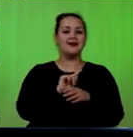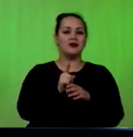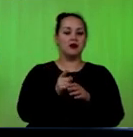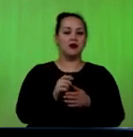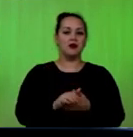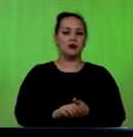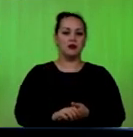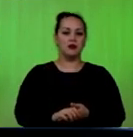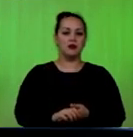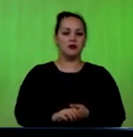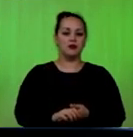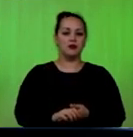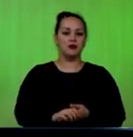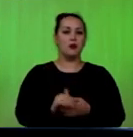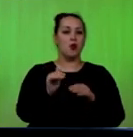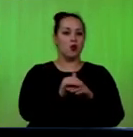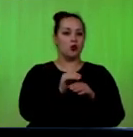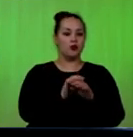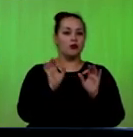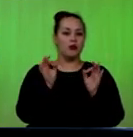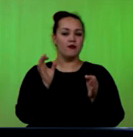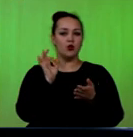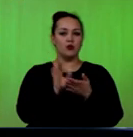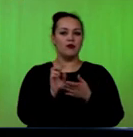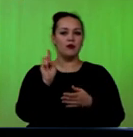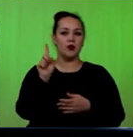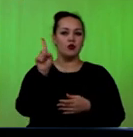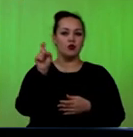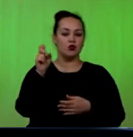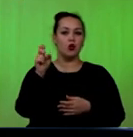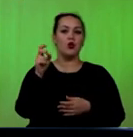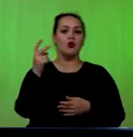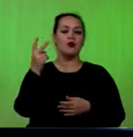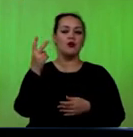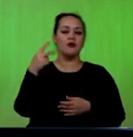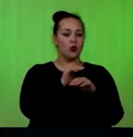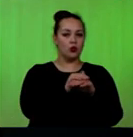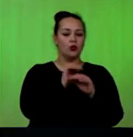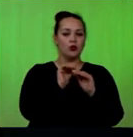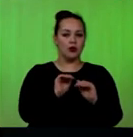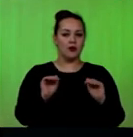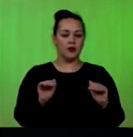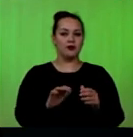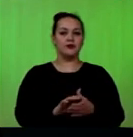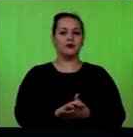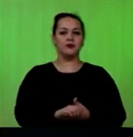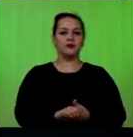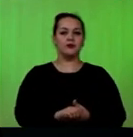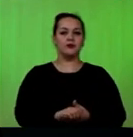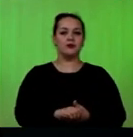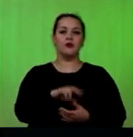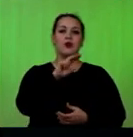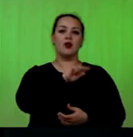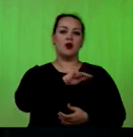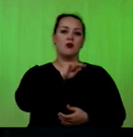молодцы правильный вариант b 120 градусов мы с вами поработали